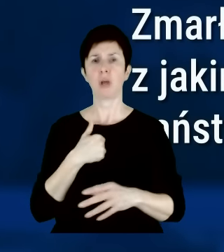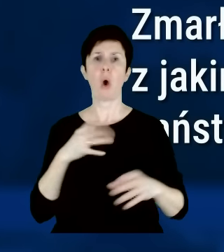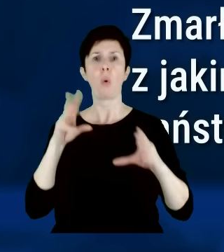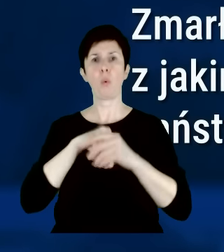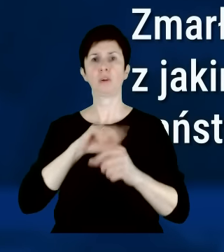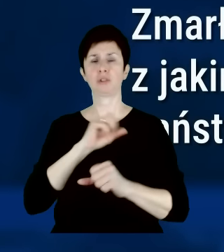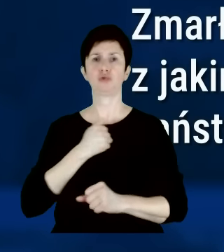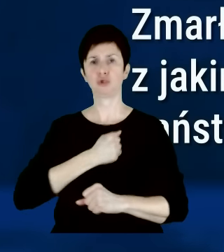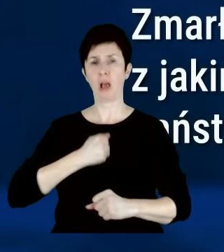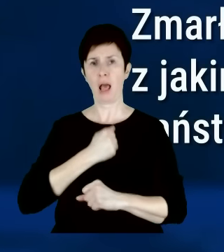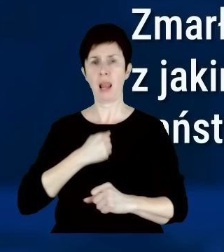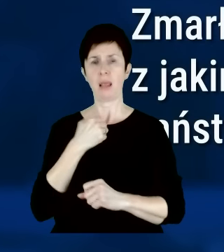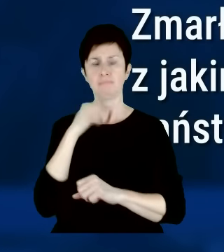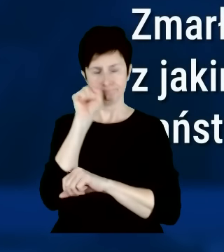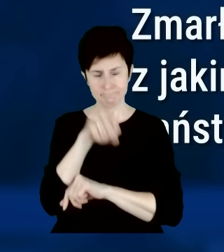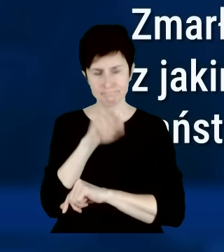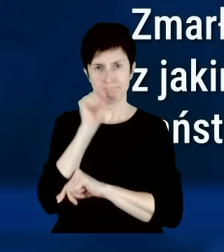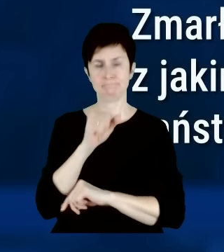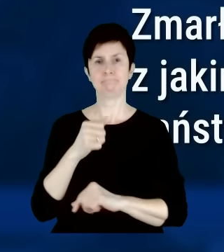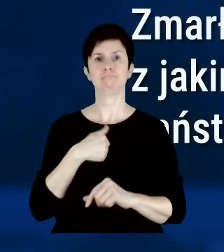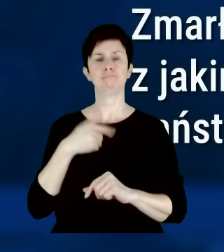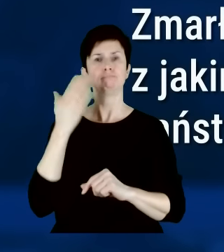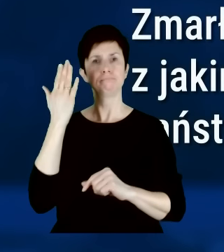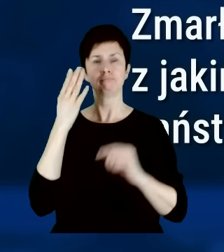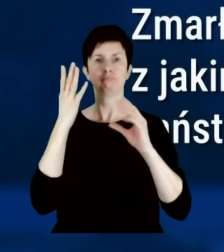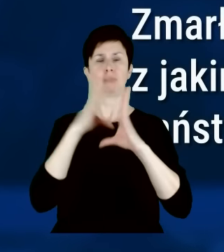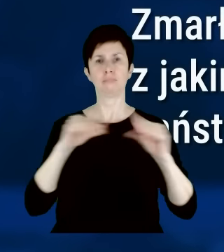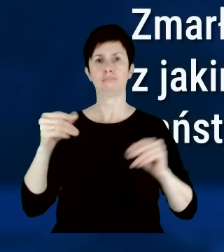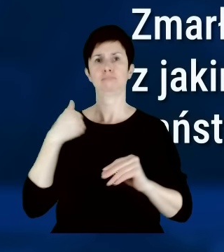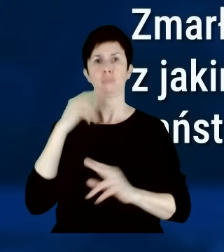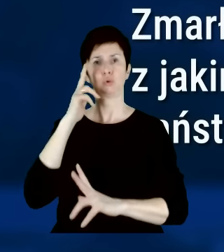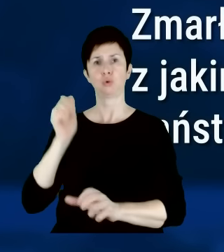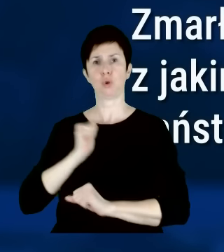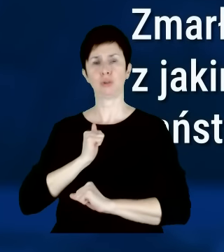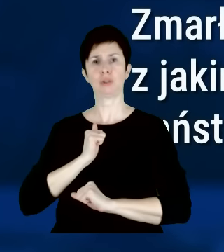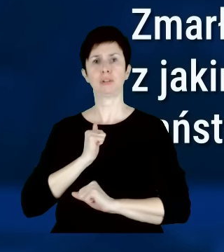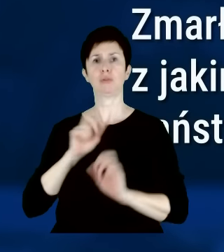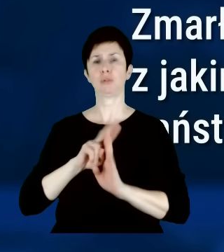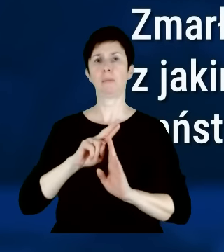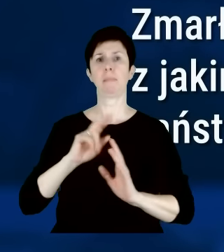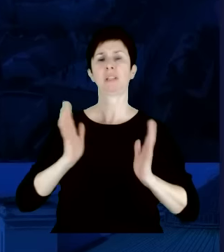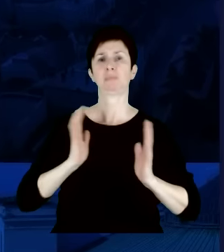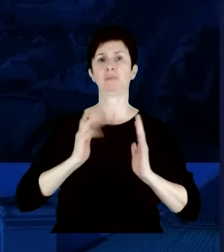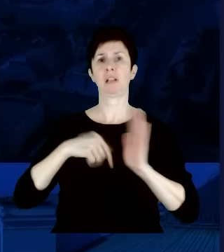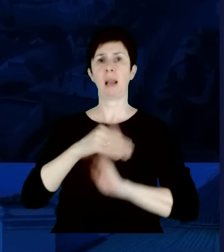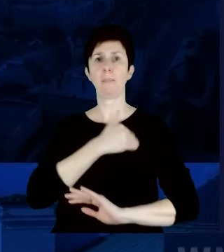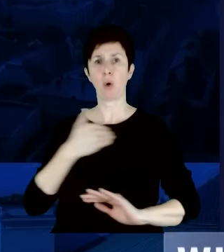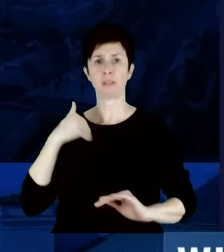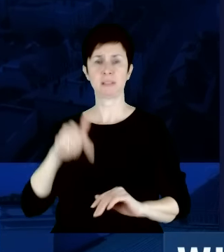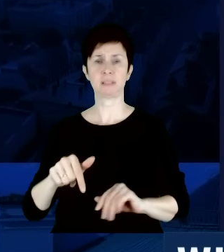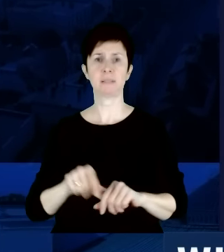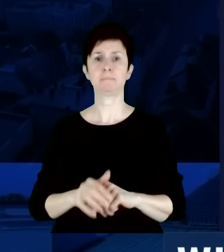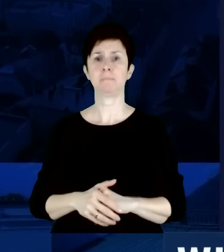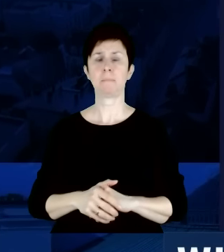zmarłego. Chylę czoła przed oddaniem, z jakim polscy żołnierze służą bezpieczeństwu państwa i obywateli, także w czasach pokoju. Wyrazy